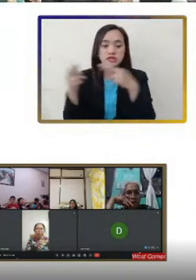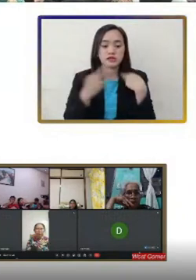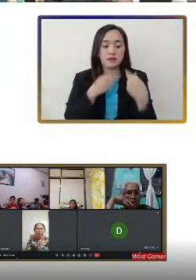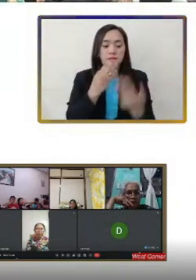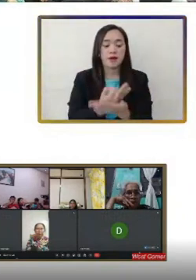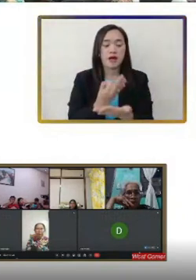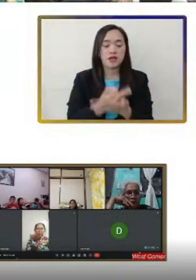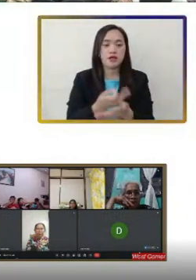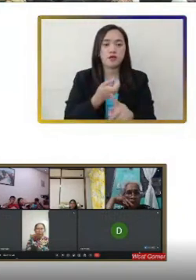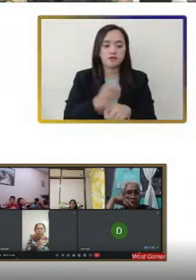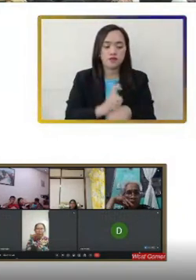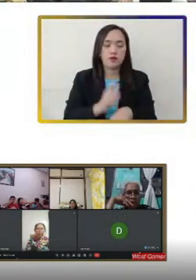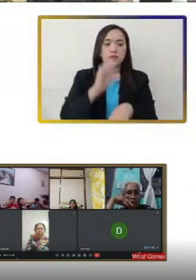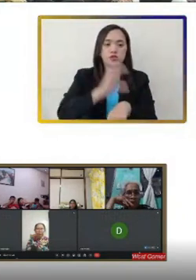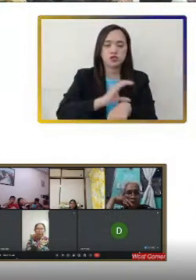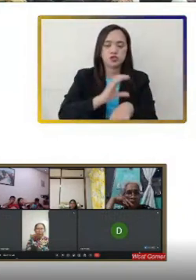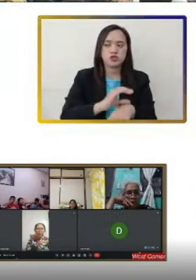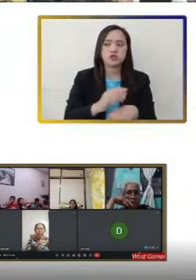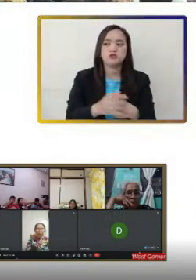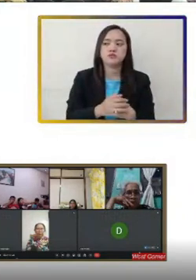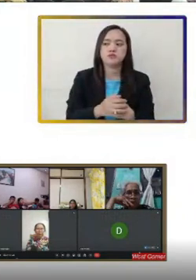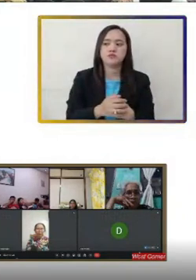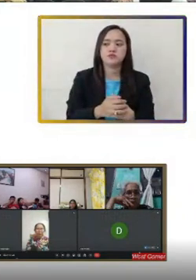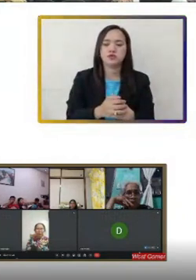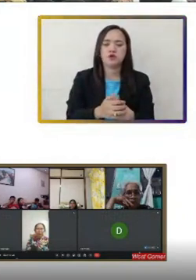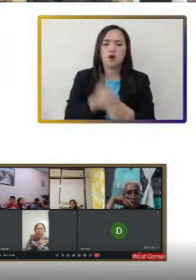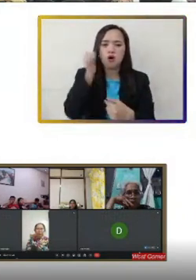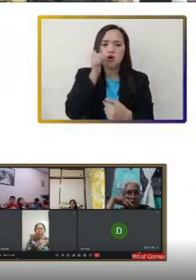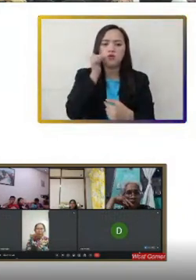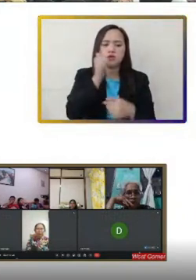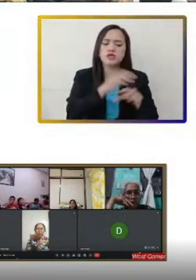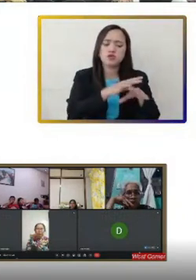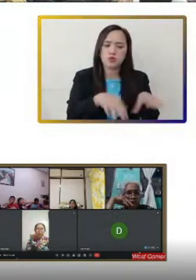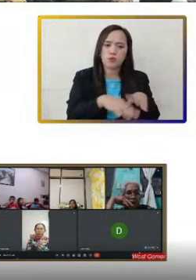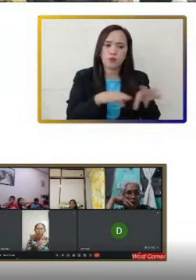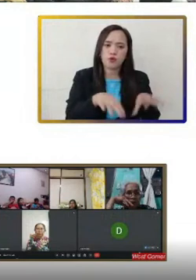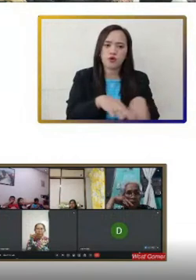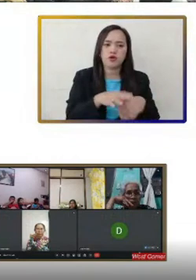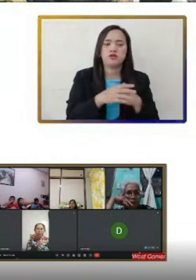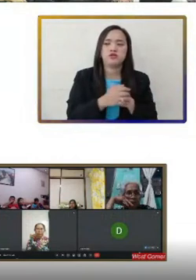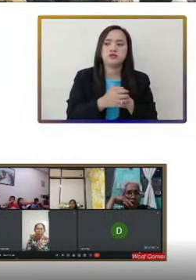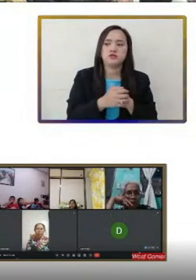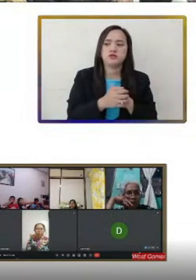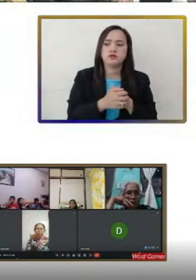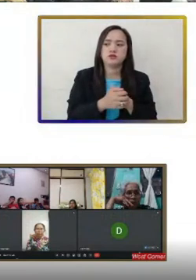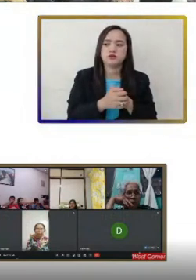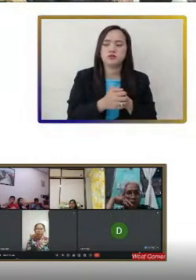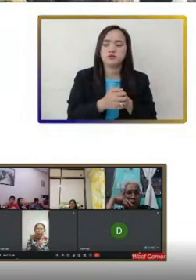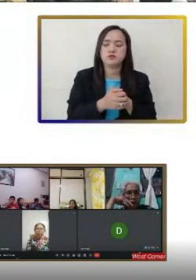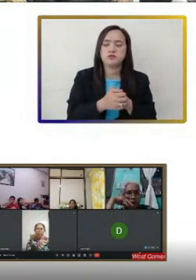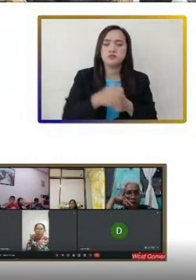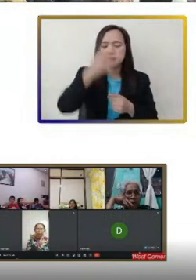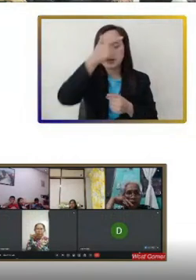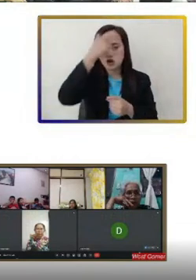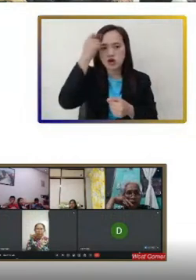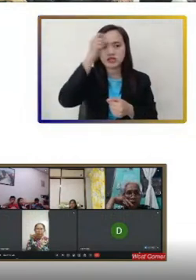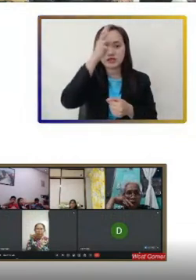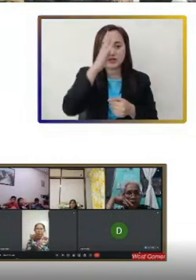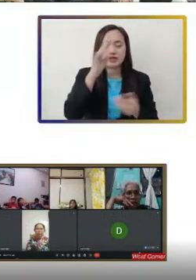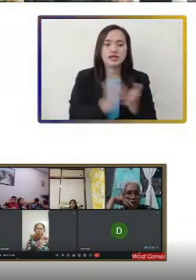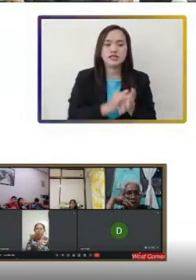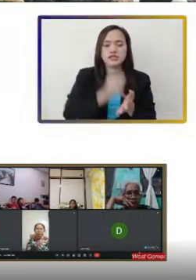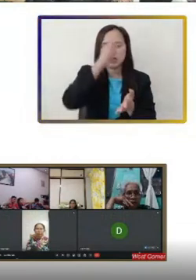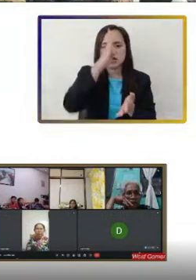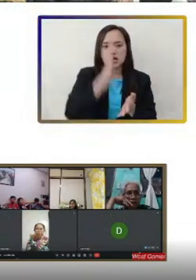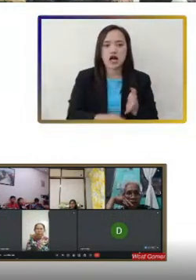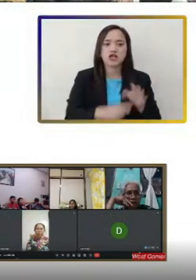compensation ng pinagpapaguran ninyo. Mamaya, tatalakayin ko rin po mamaya yan. Ang tawag po natin